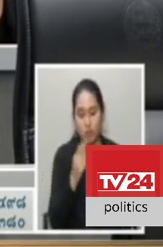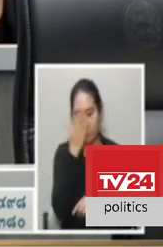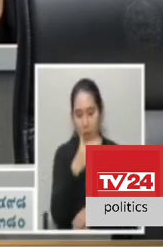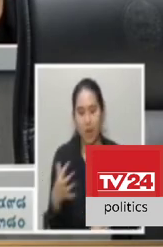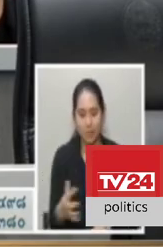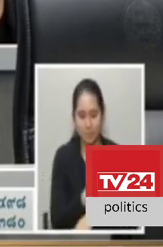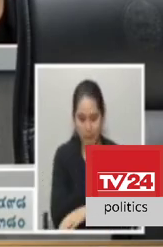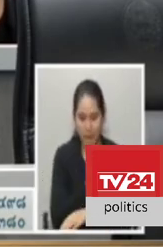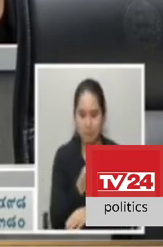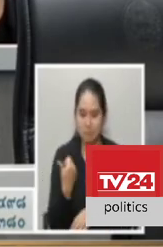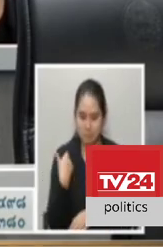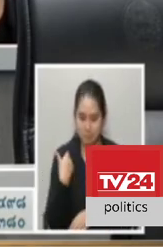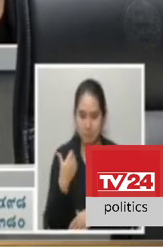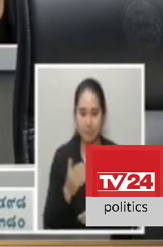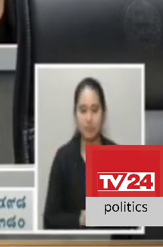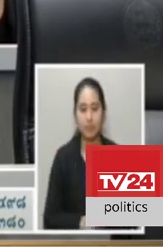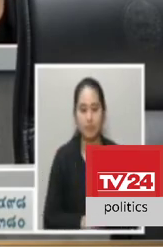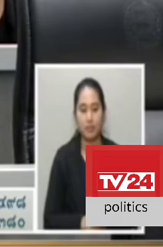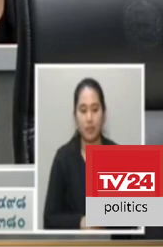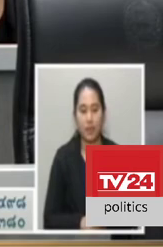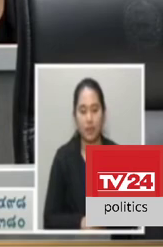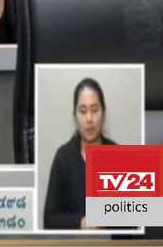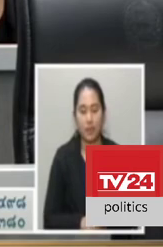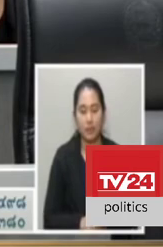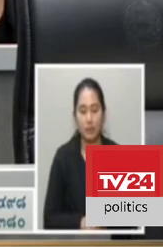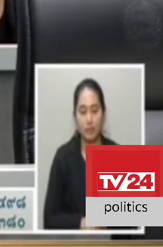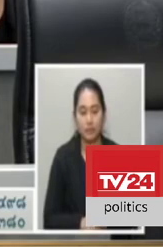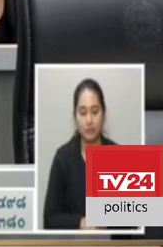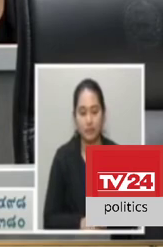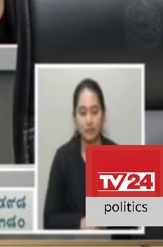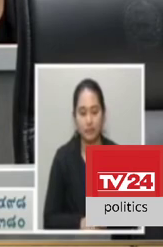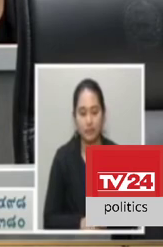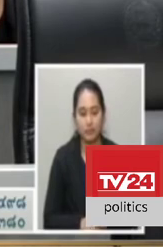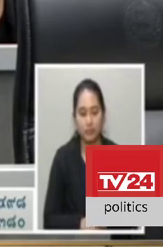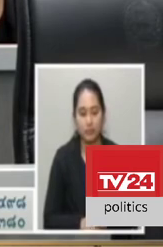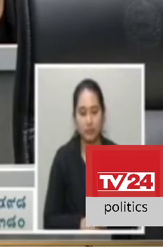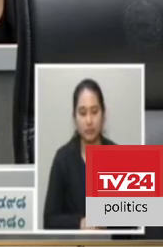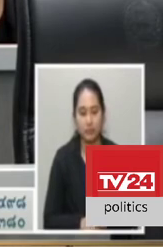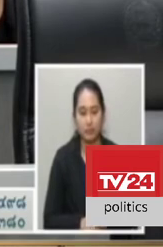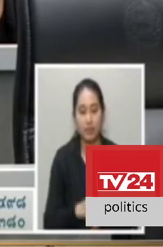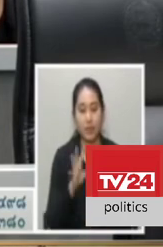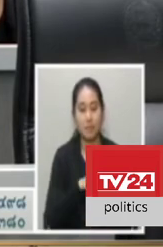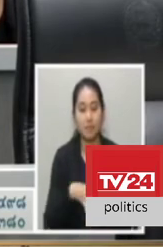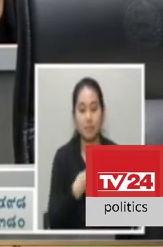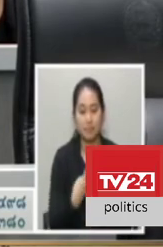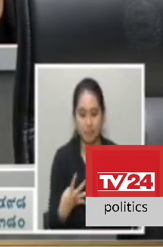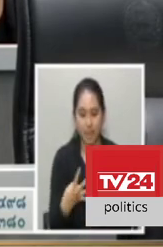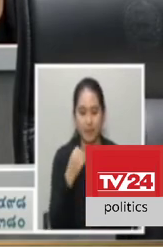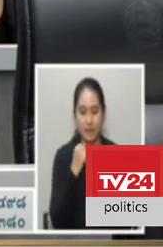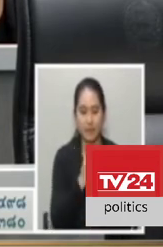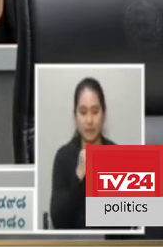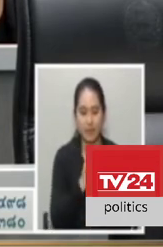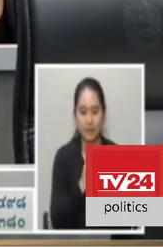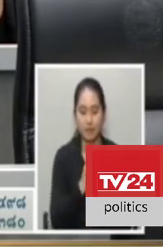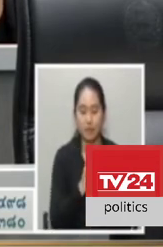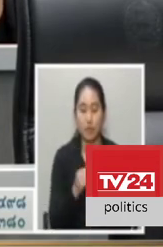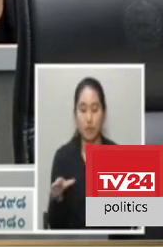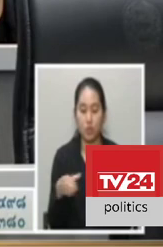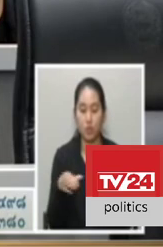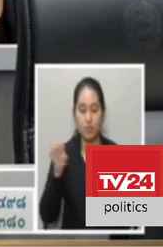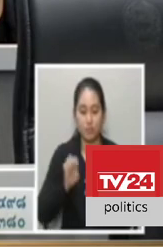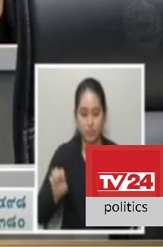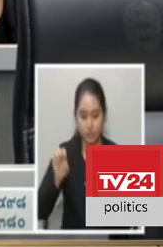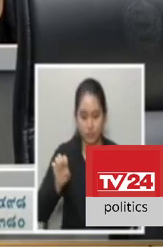ากขึ้นท่านประธานที่เคารพจากกรณีแผนงานการจัดทำความตกลงกับสหภาพยุโรปและการ